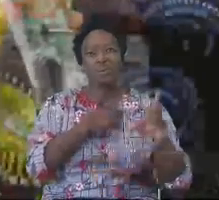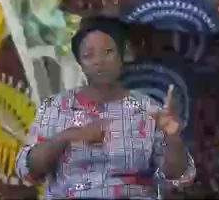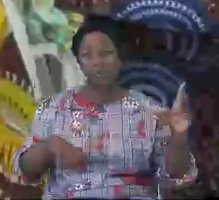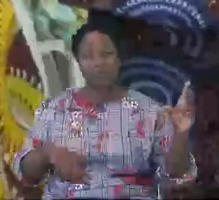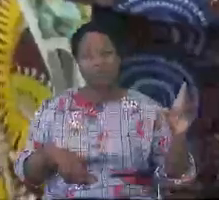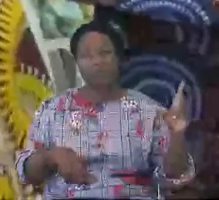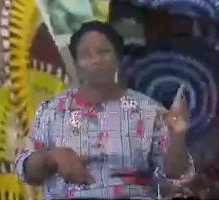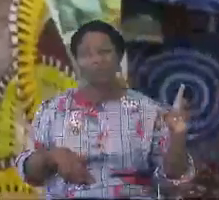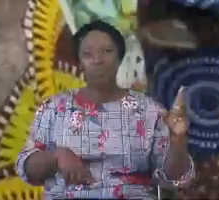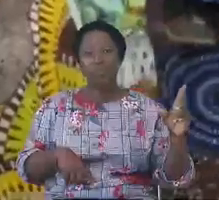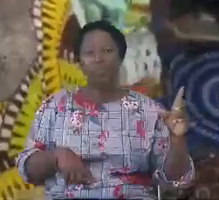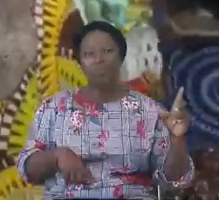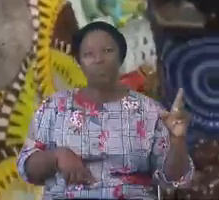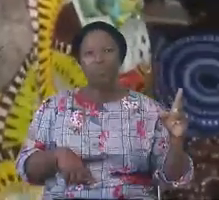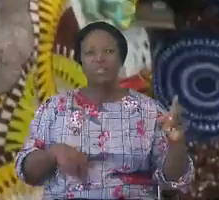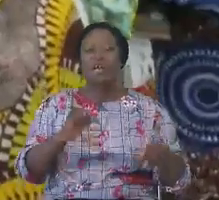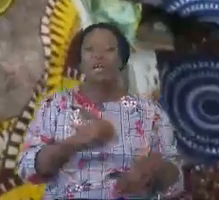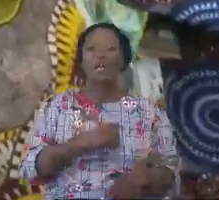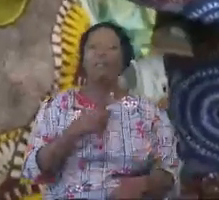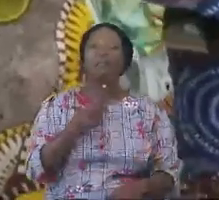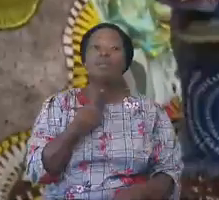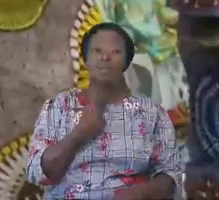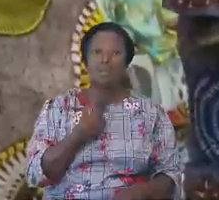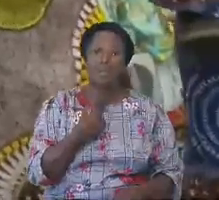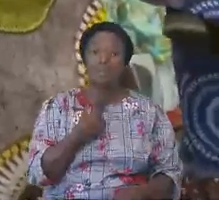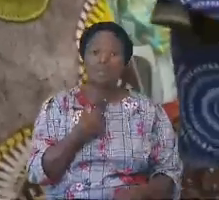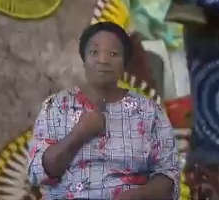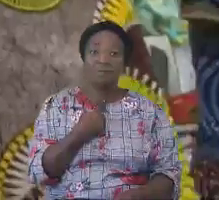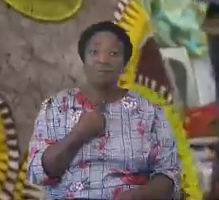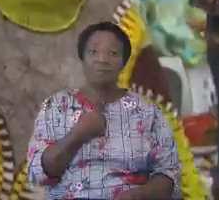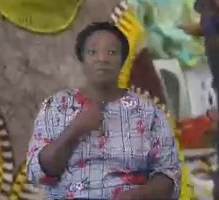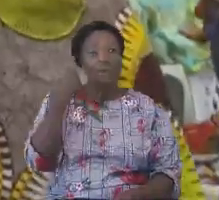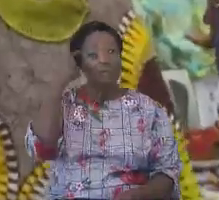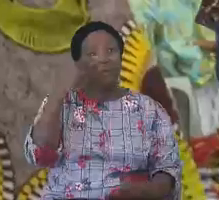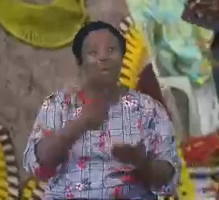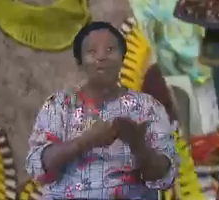J'ai soif de l'eau de la vie. Rassasie-moi, Seigneur.